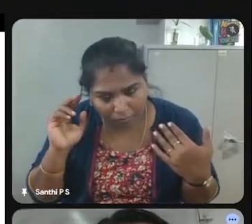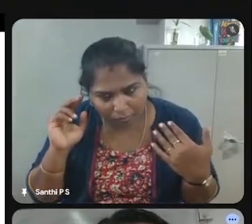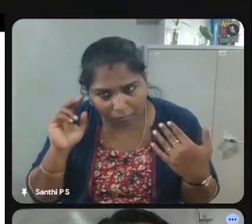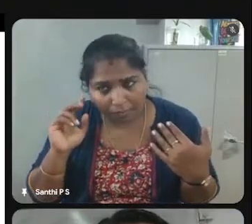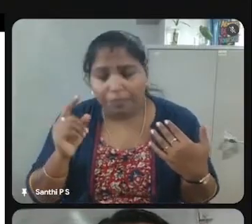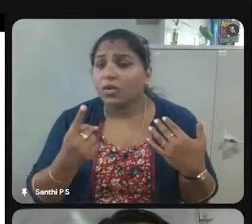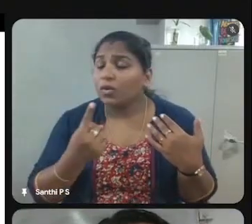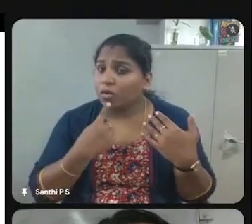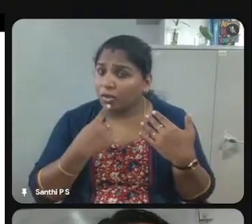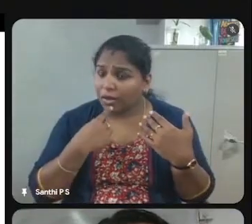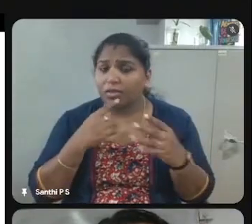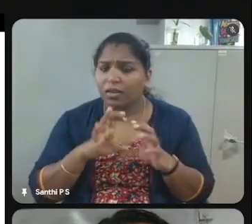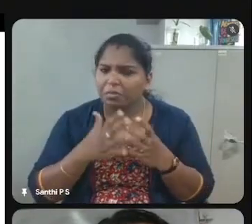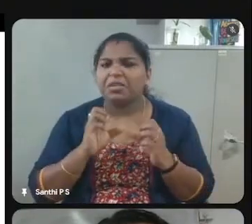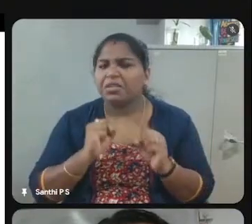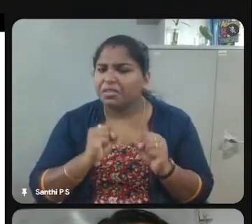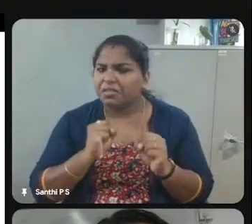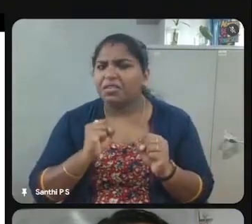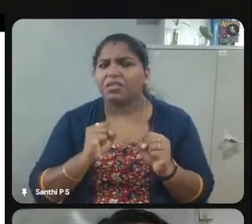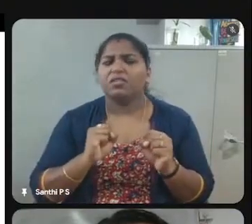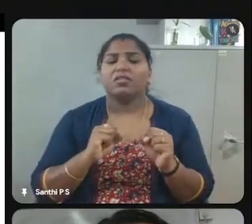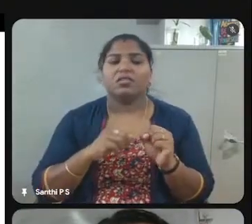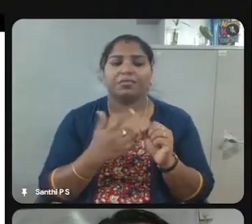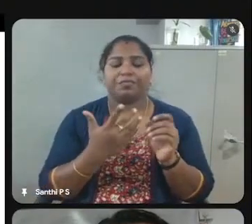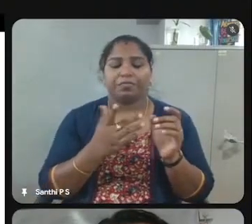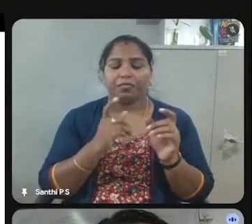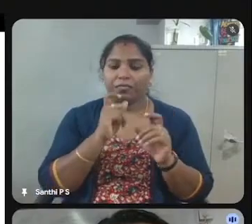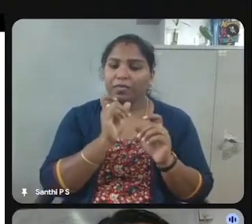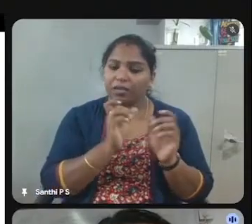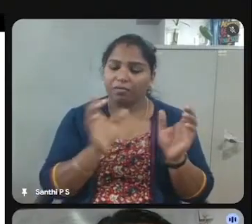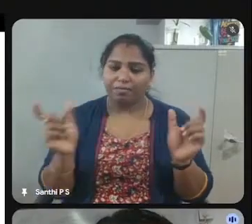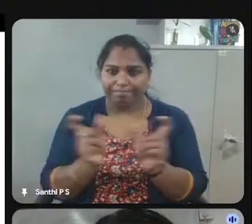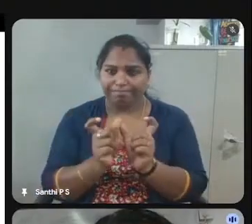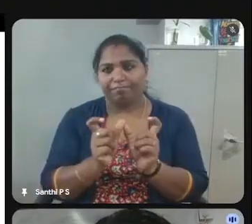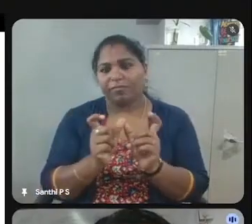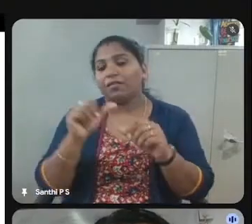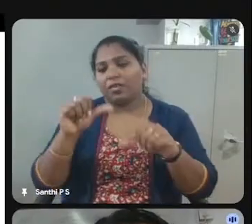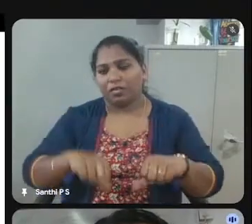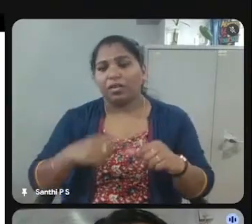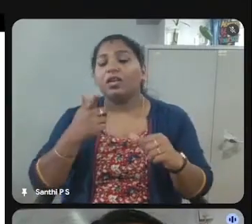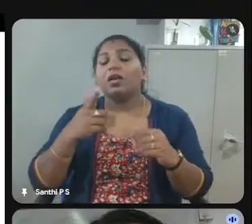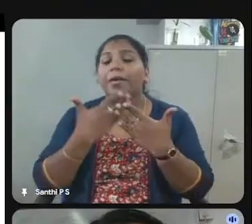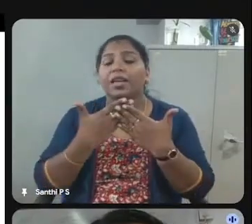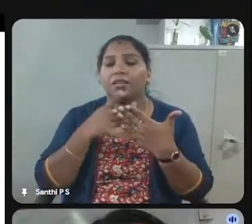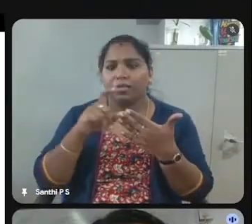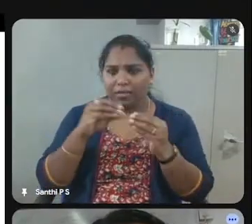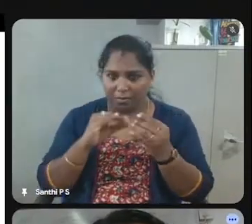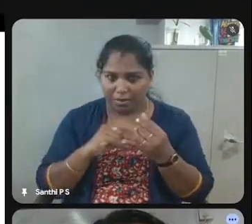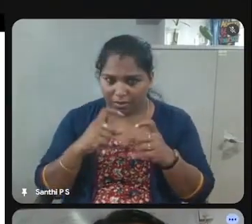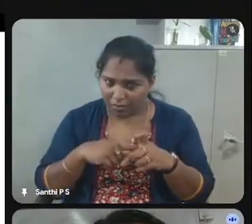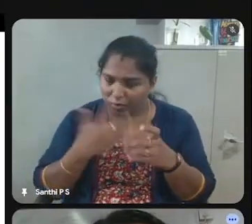1ാം ക്ലാസ്സിലായപ്പോഴും ബുദ്ധിമുട്ട് തന്നെയാണ്. അക്ഷരങ്ങളൊന്നും കൂട്ടി വായിക്കാൻ അറിയണില്ല. ഇംഗ്ലീഷ് മീഡിയം ആണോ? CBSE ആണോ? സ്റ്റേറ്റ് സിലബസ്